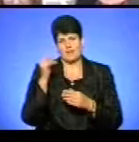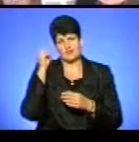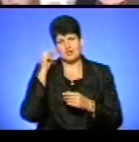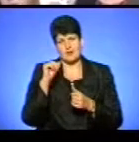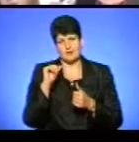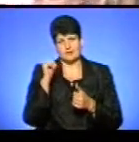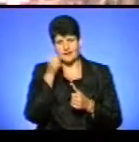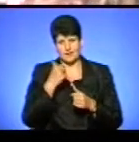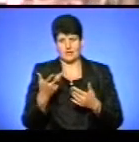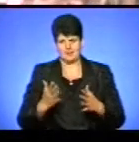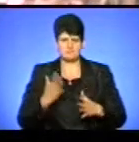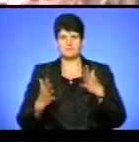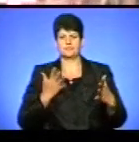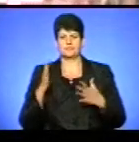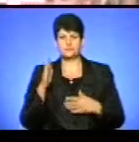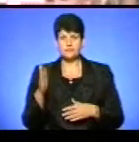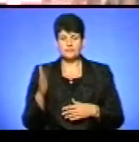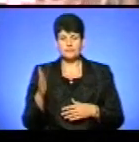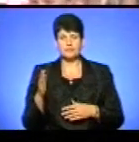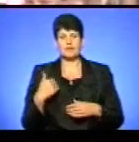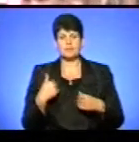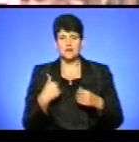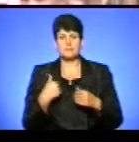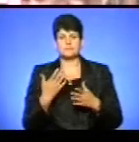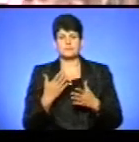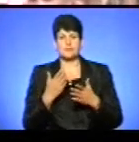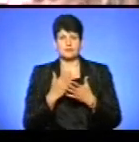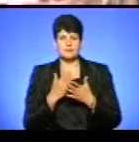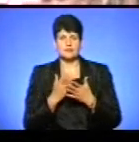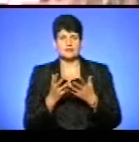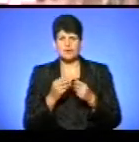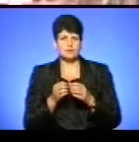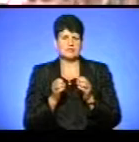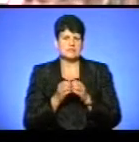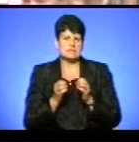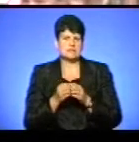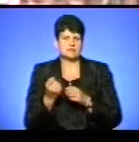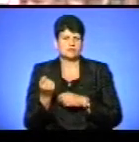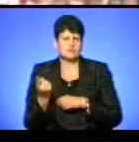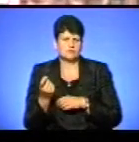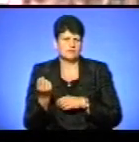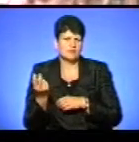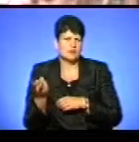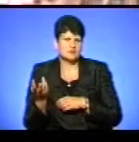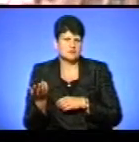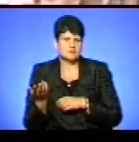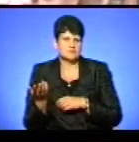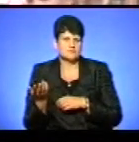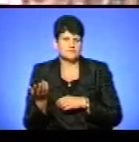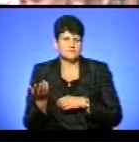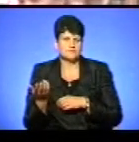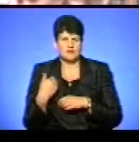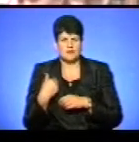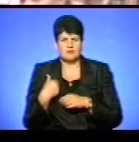їх підбадьорить. Ми не заставимо в сілі така, яка я не рахую. Може 10-та, може 11-та, може 12-та. Ми